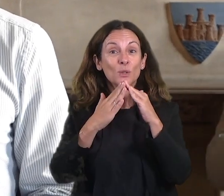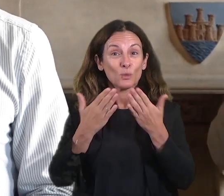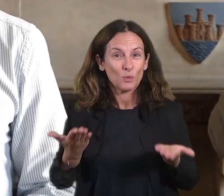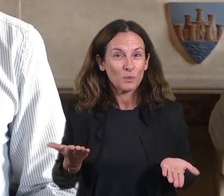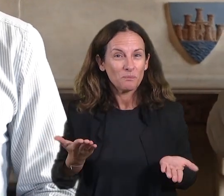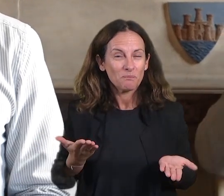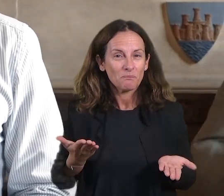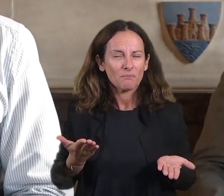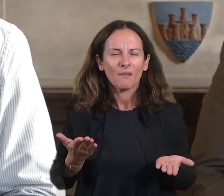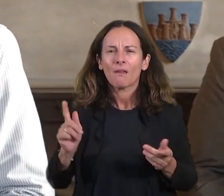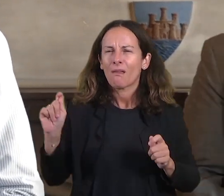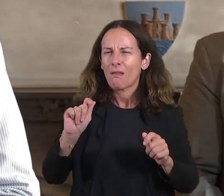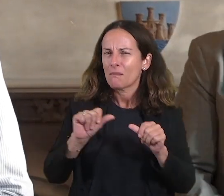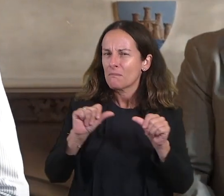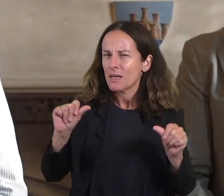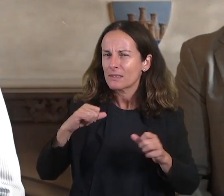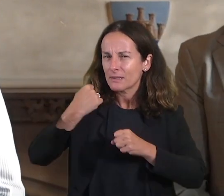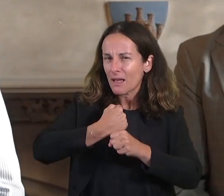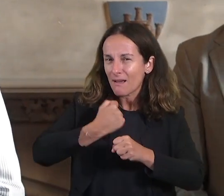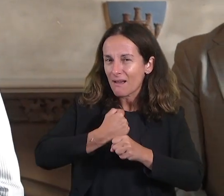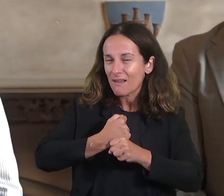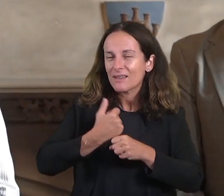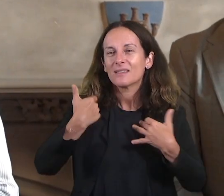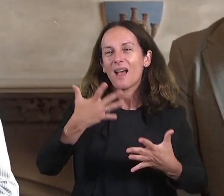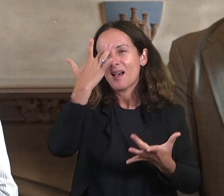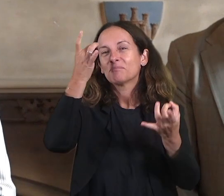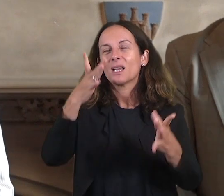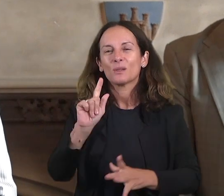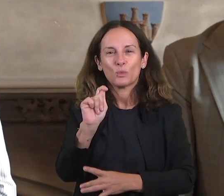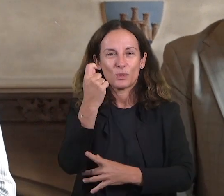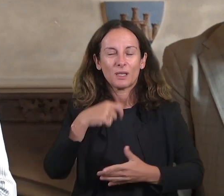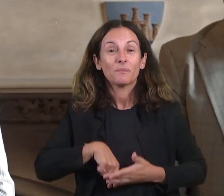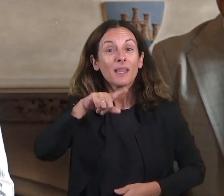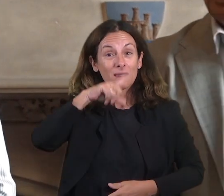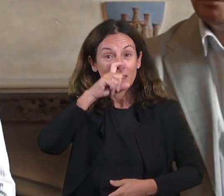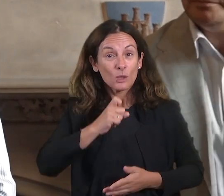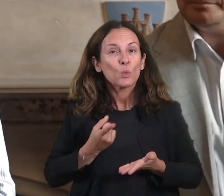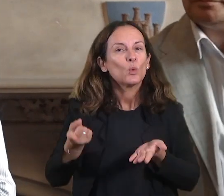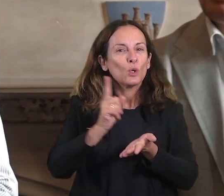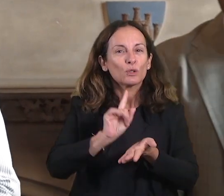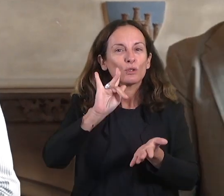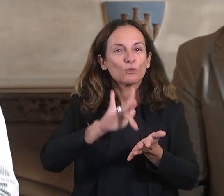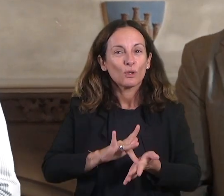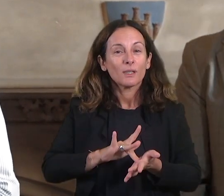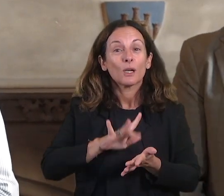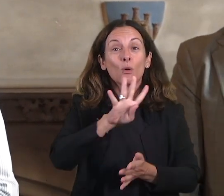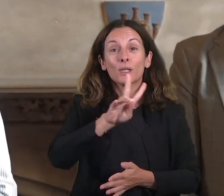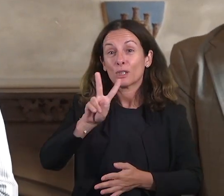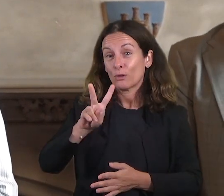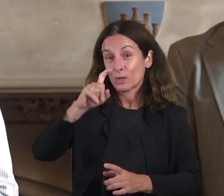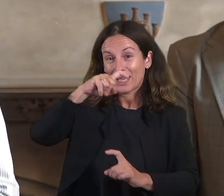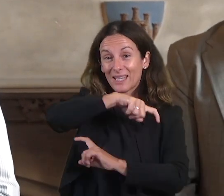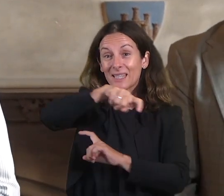Després de mesos de feina, havem aconseguit. Enguany se tornarà a celebrar la 42a